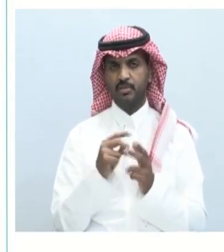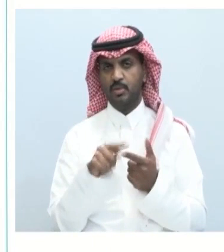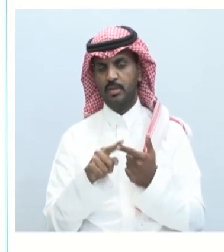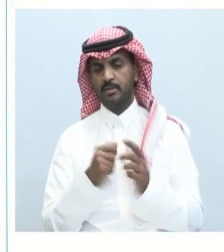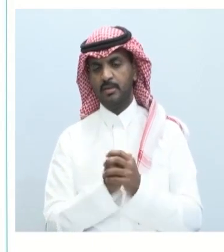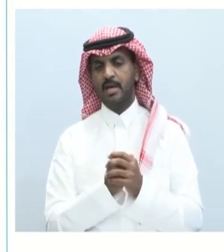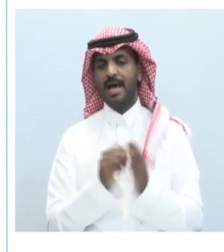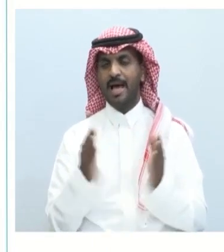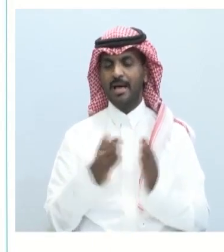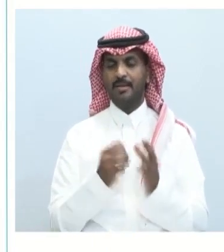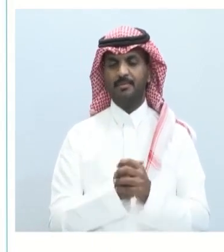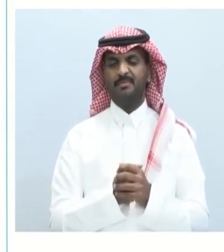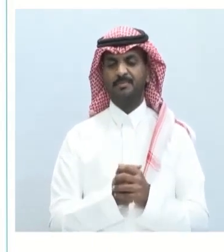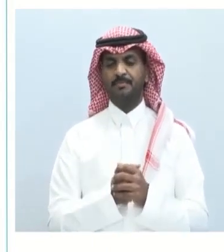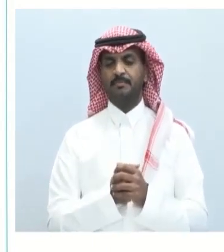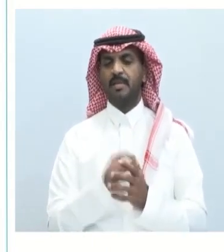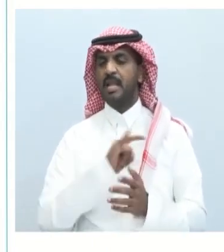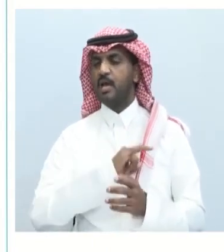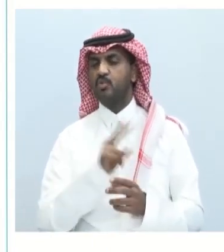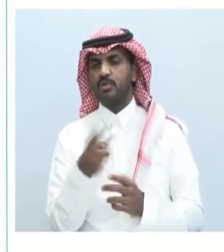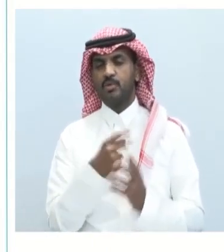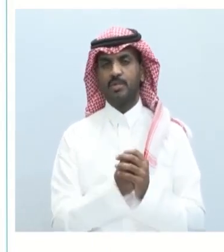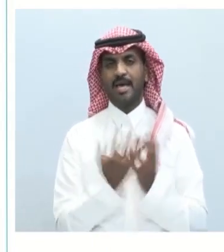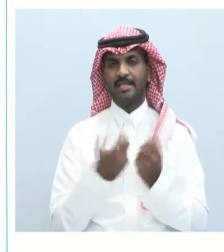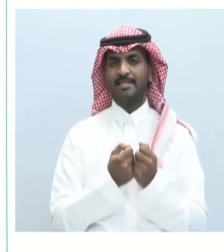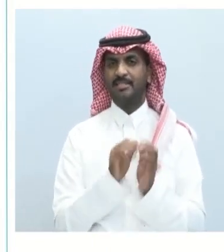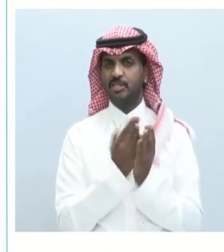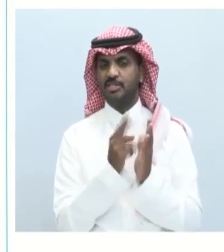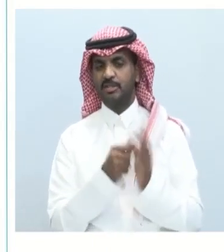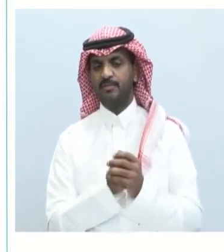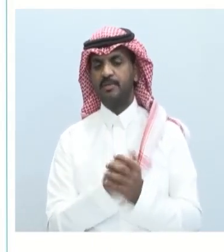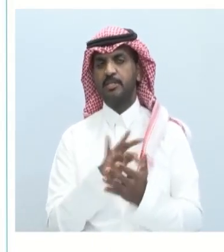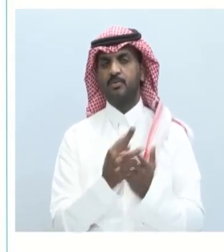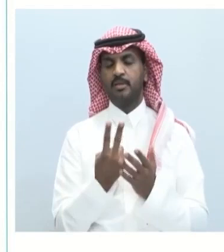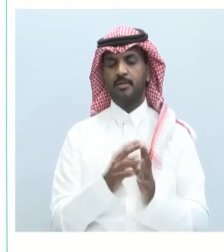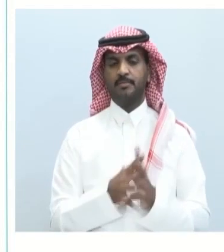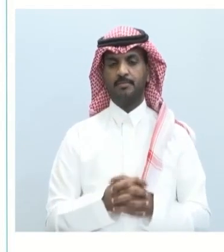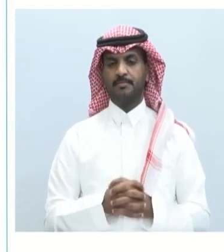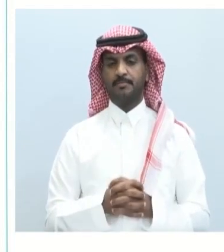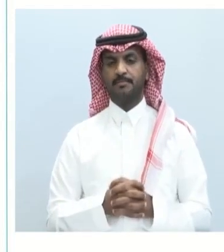اقل من عدد السجلات ولا يساوي هذا السجلات في الجدول الثاني